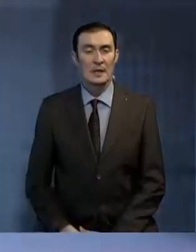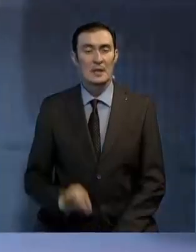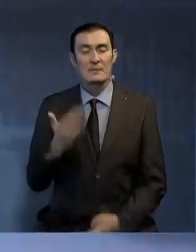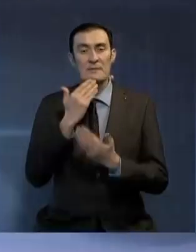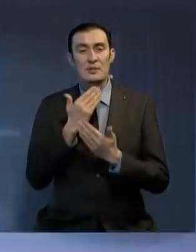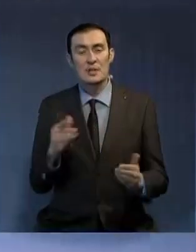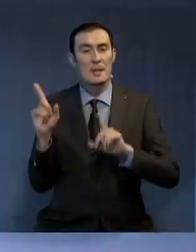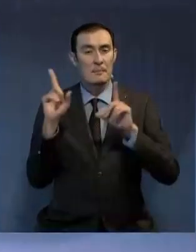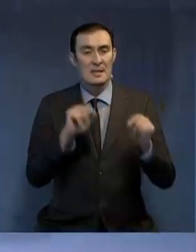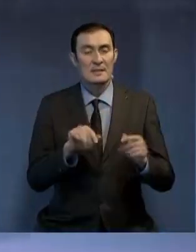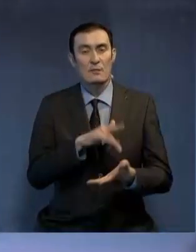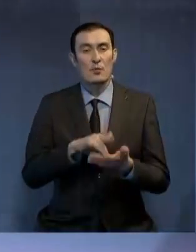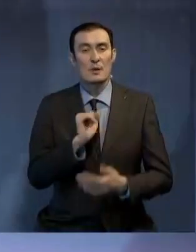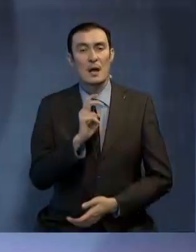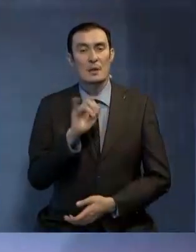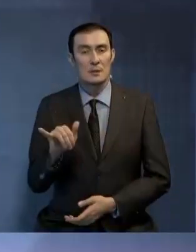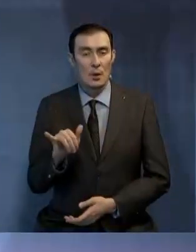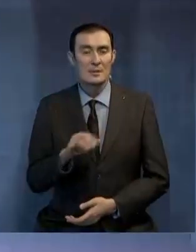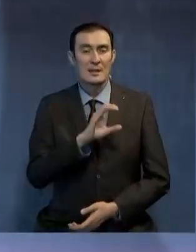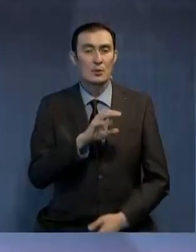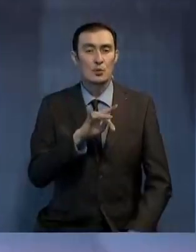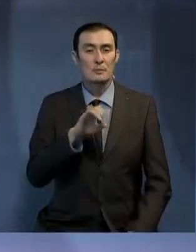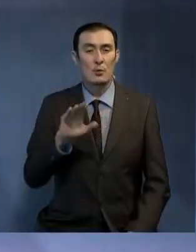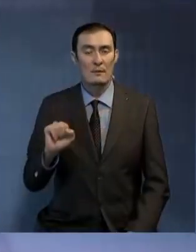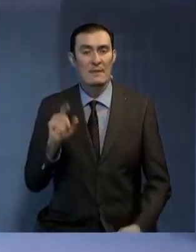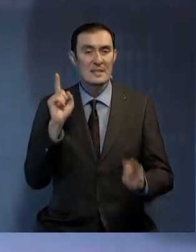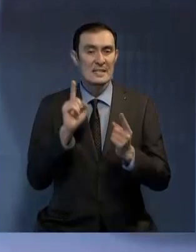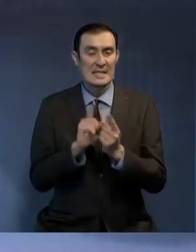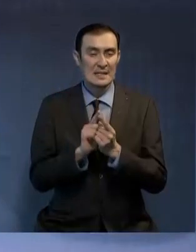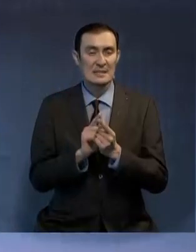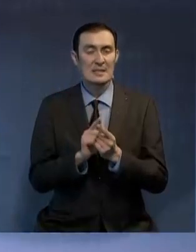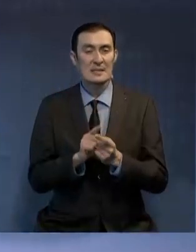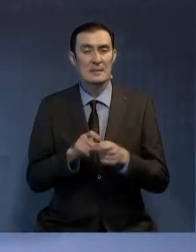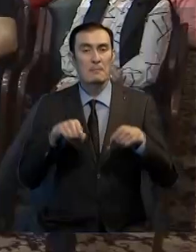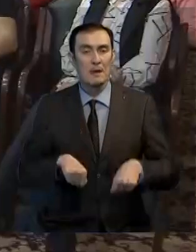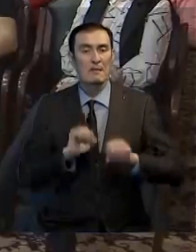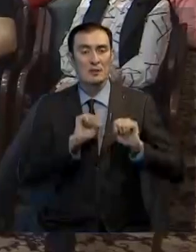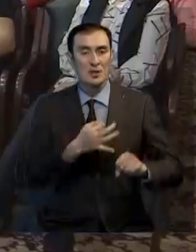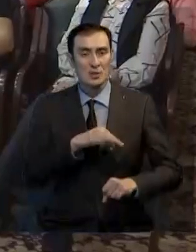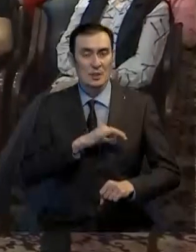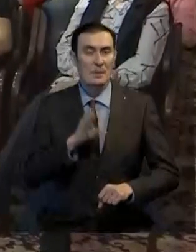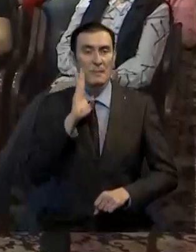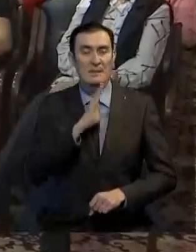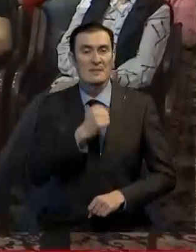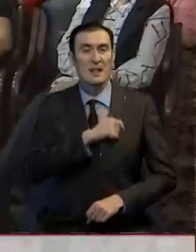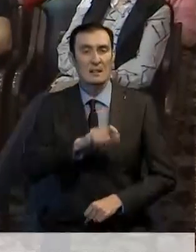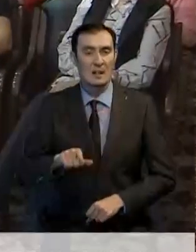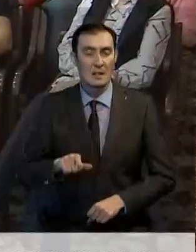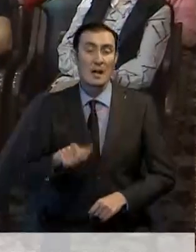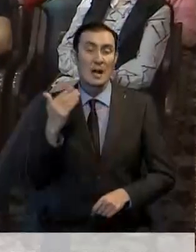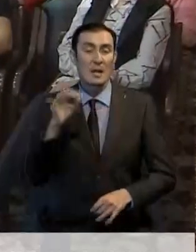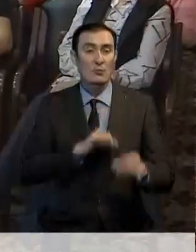В завершении своей поездки в Актау кандидат президента Салтанат Турсунбекова встретилась с правозащитниками и матерями солдат-срочников.